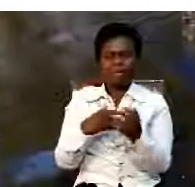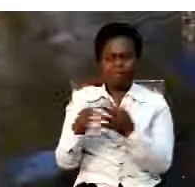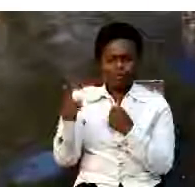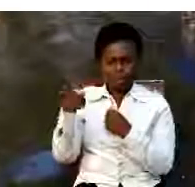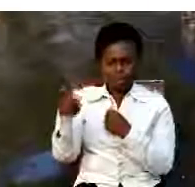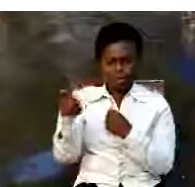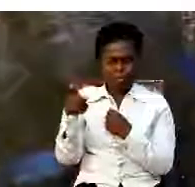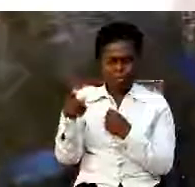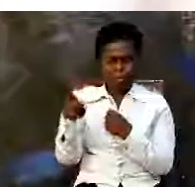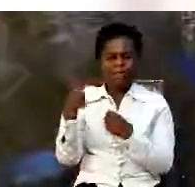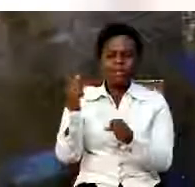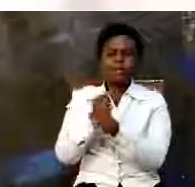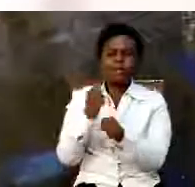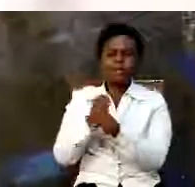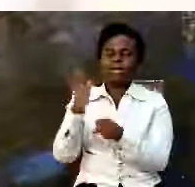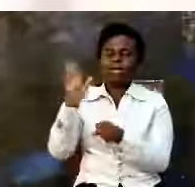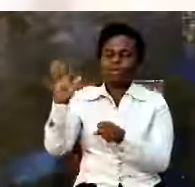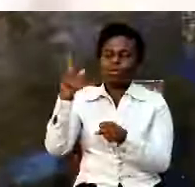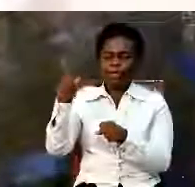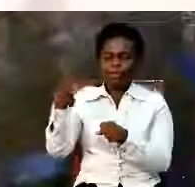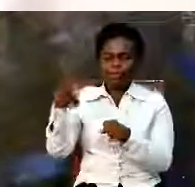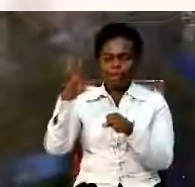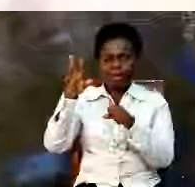ili kazi yako iwe rahisi?